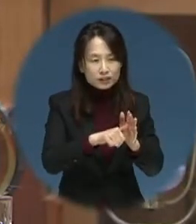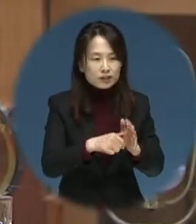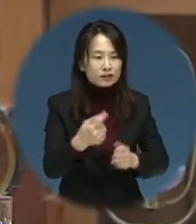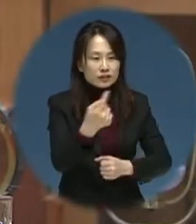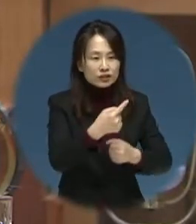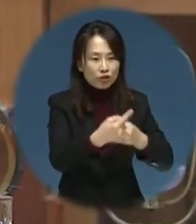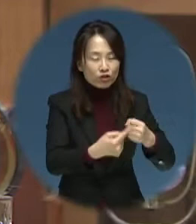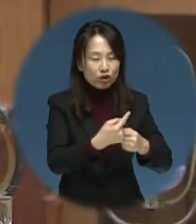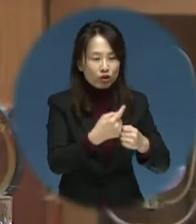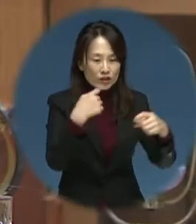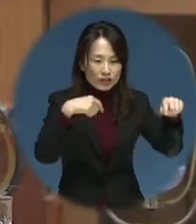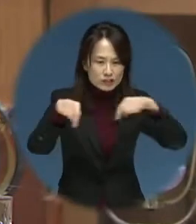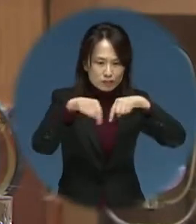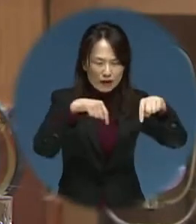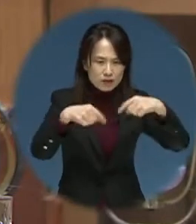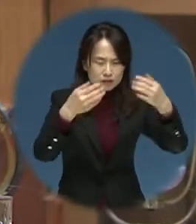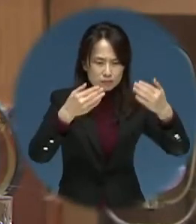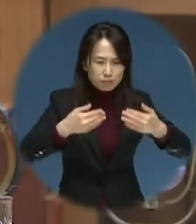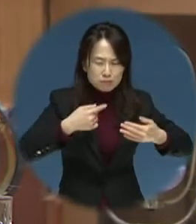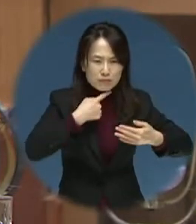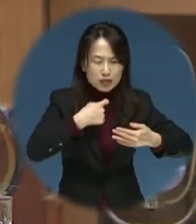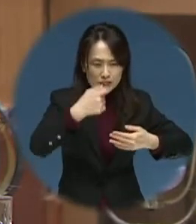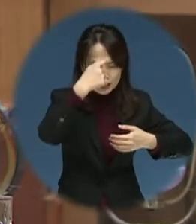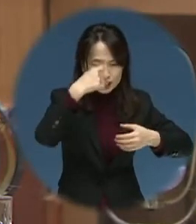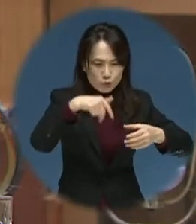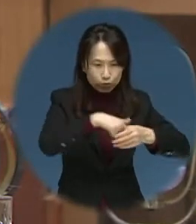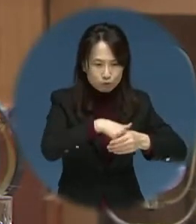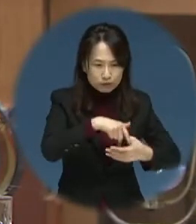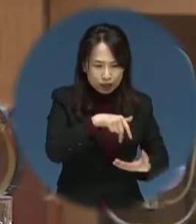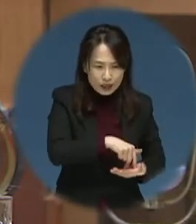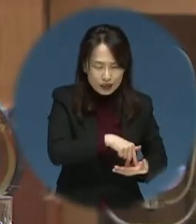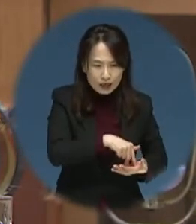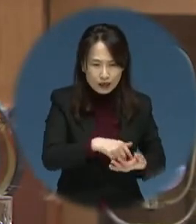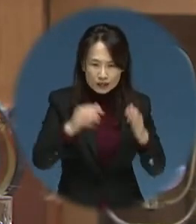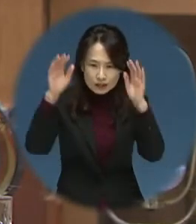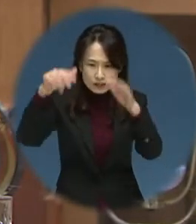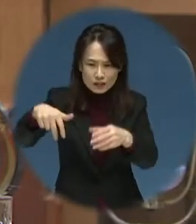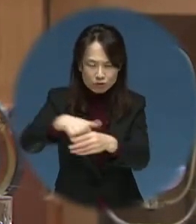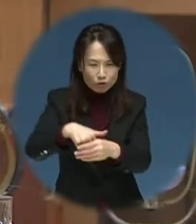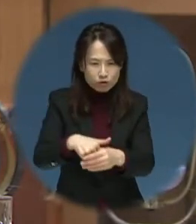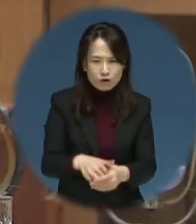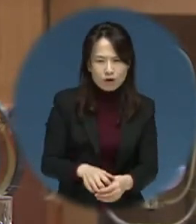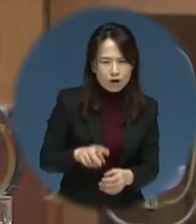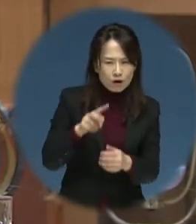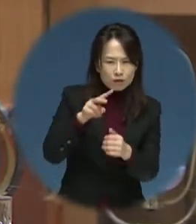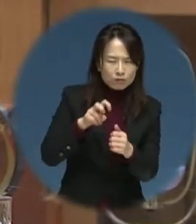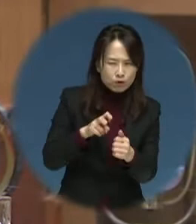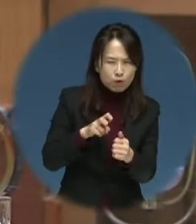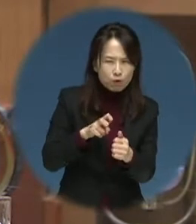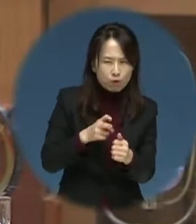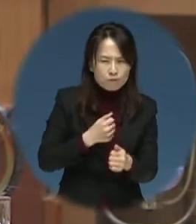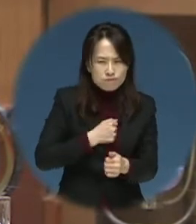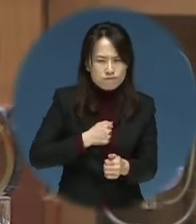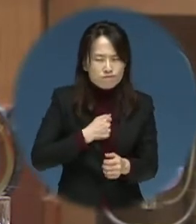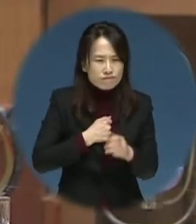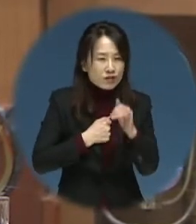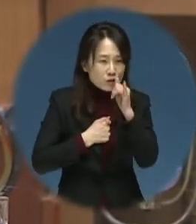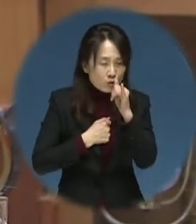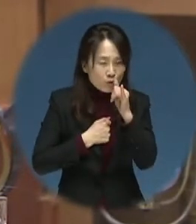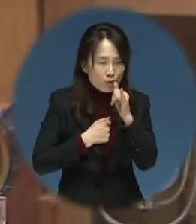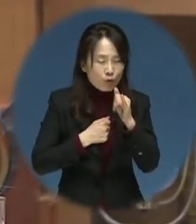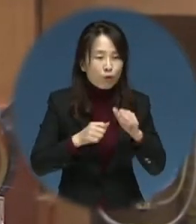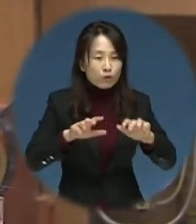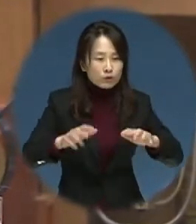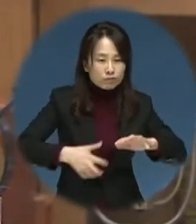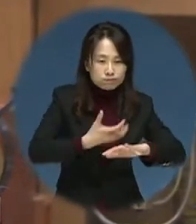천년의 지배를 받아온 기독교에서는 뿌리 깊은 이슬람에 대한 증오심도 있을 수 있을 것 같고. 역전된 뒤에는 이제